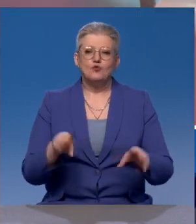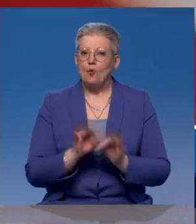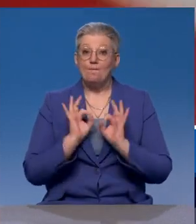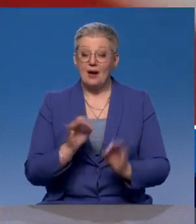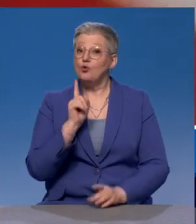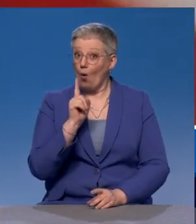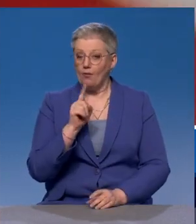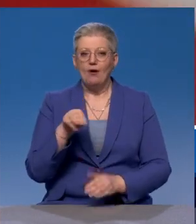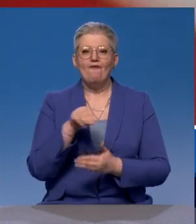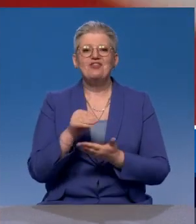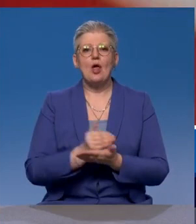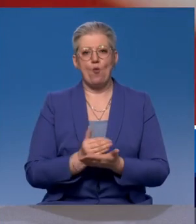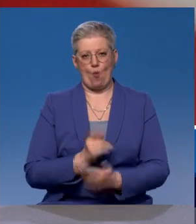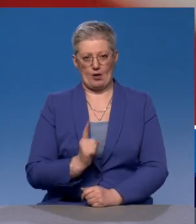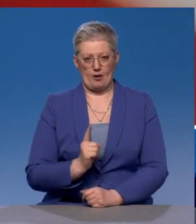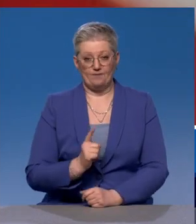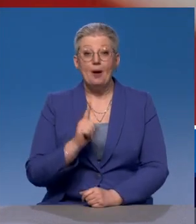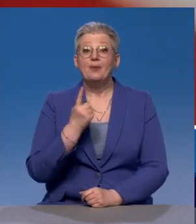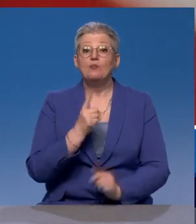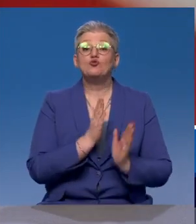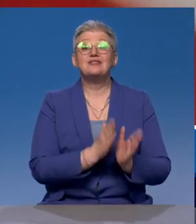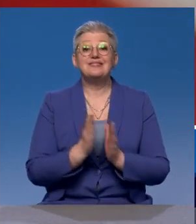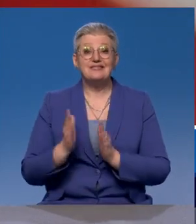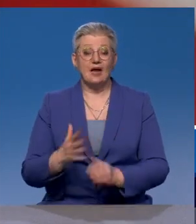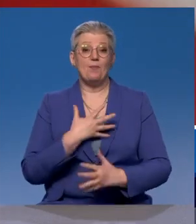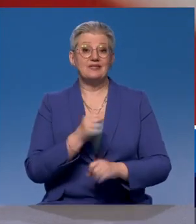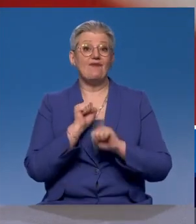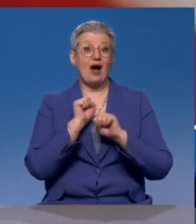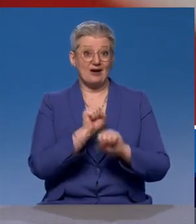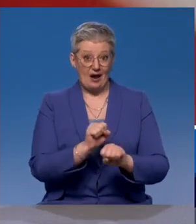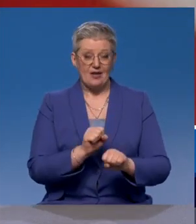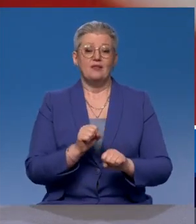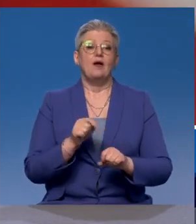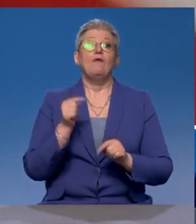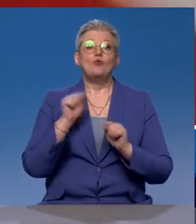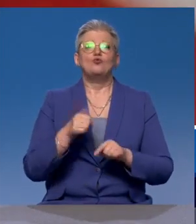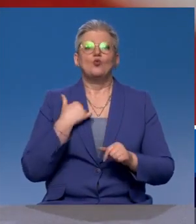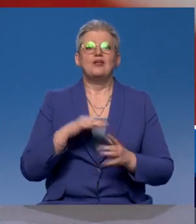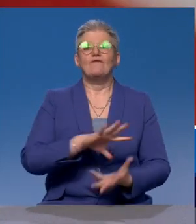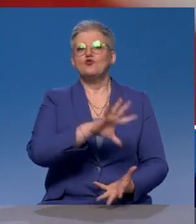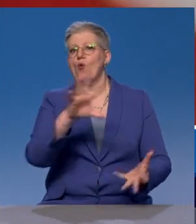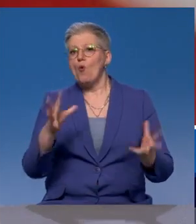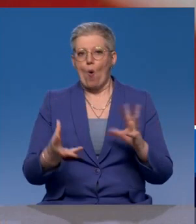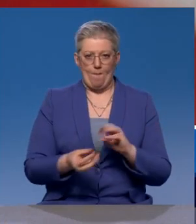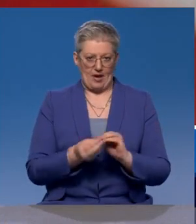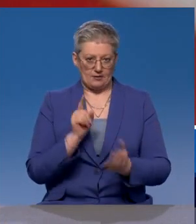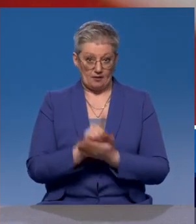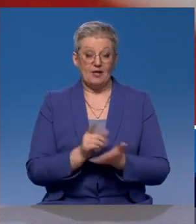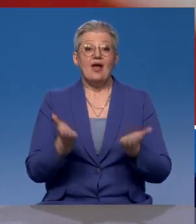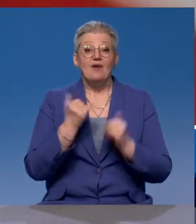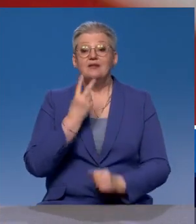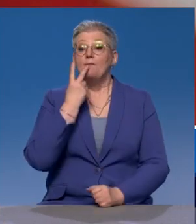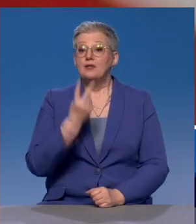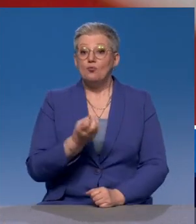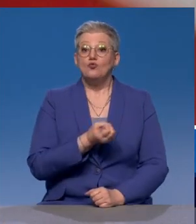теории. Потому что система здравоохранения на то и система, что у нас все надо решать комплексно. Вот давайте мы посмотрим, сколько у